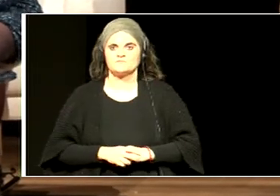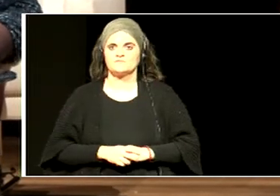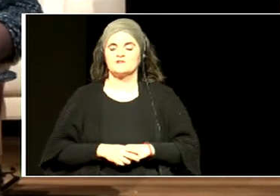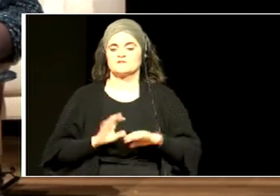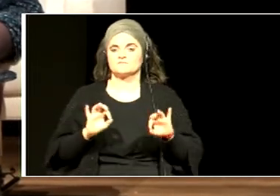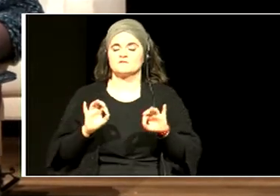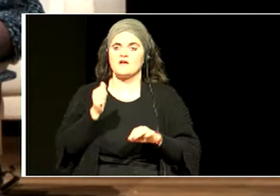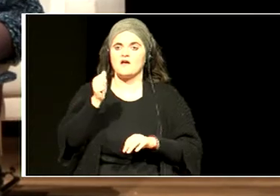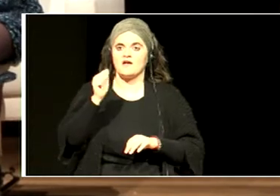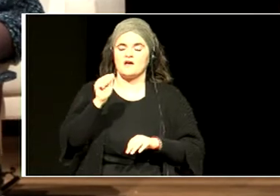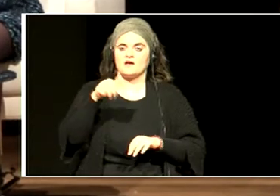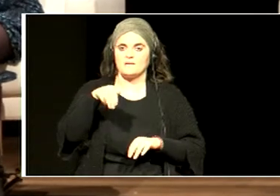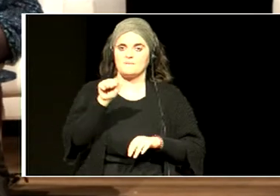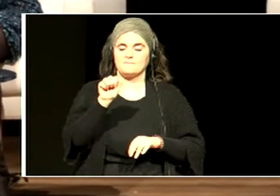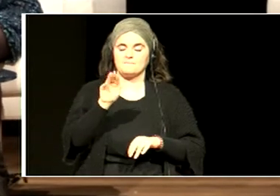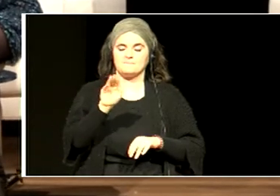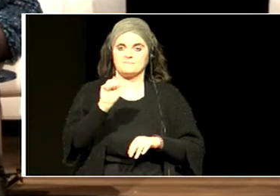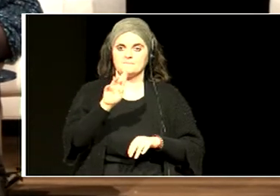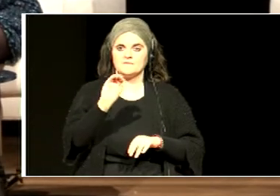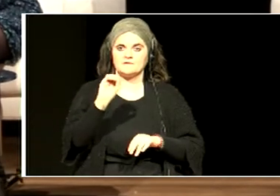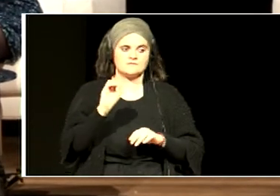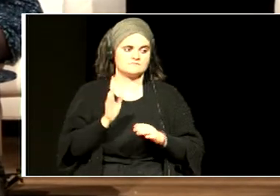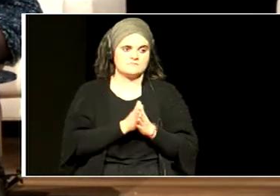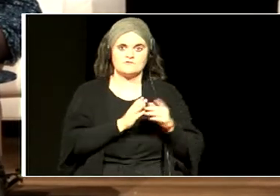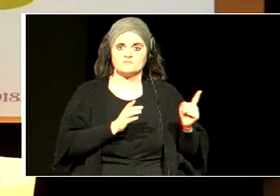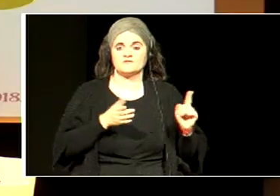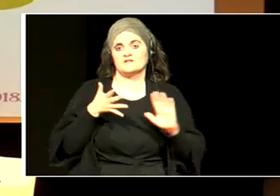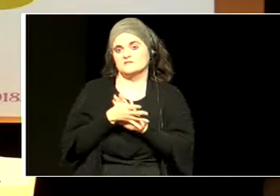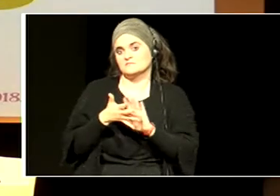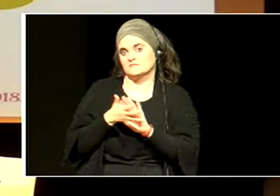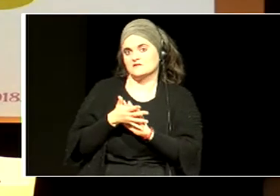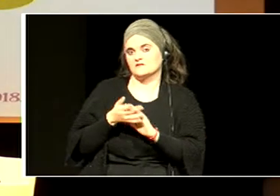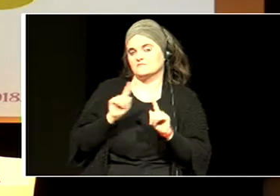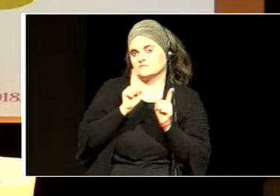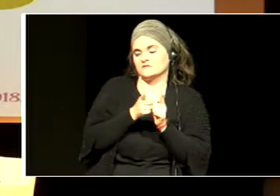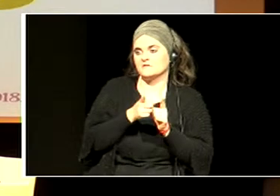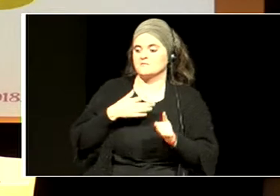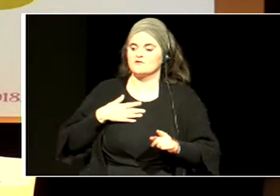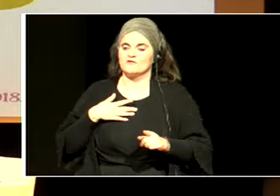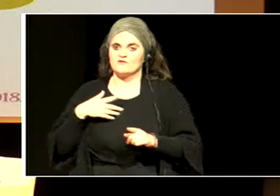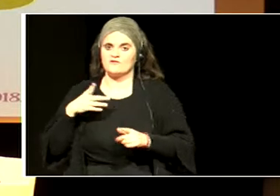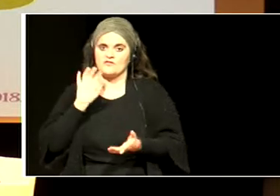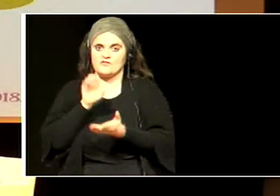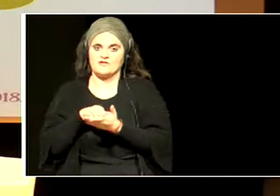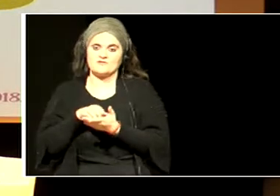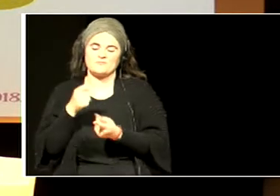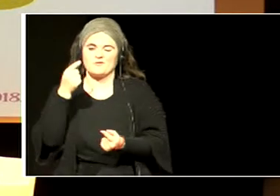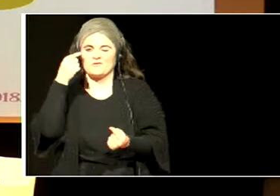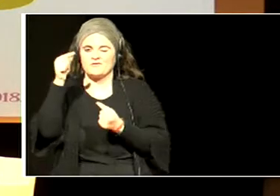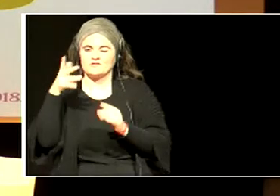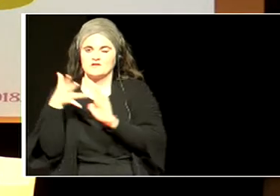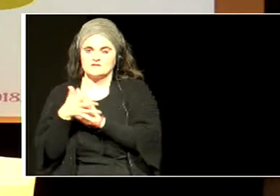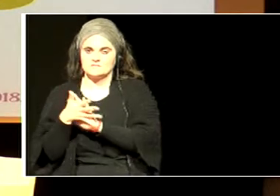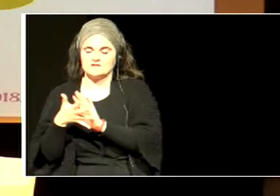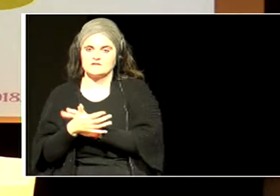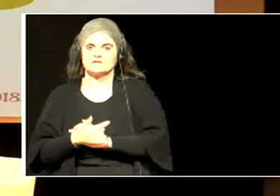Bereziki Amparo komentatuko du horretaz, baina nik ikastetxearen inguruko hainbat zertzeladak emango ditu, bale?